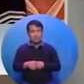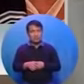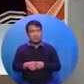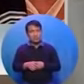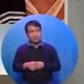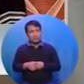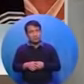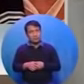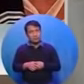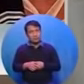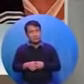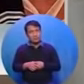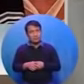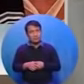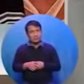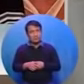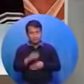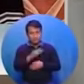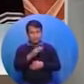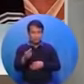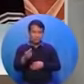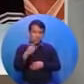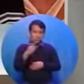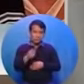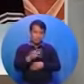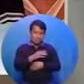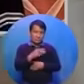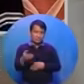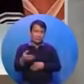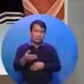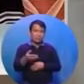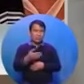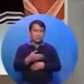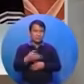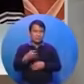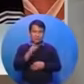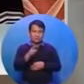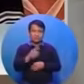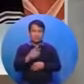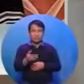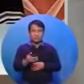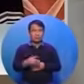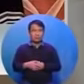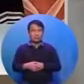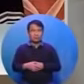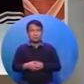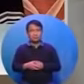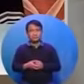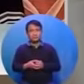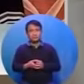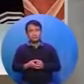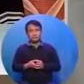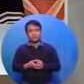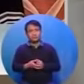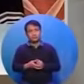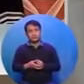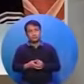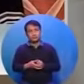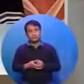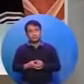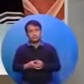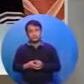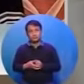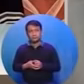kayo? Confident po, Sir Rafi. Confident kayo, okay. Ma'am, mabalik lang, balik tanaw lang tayo